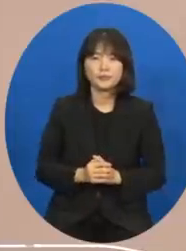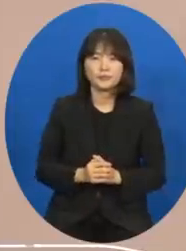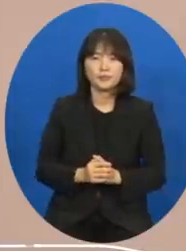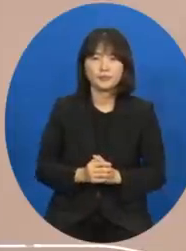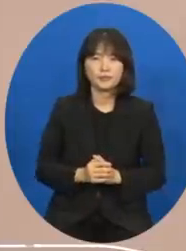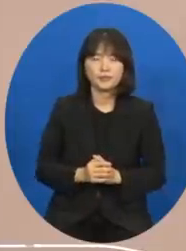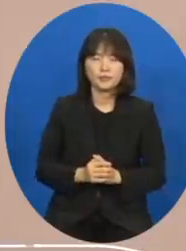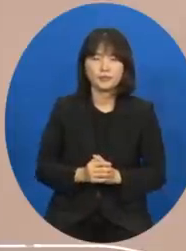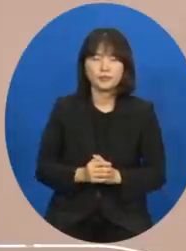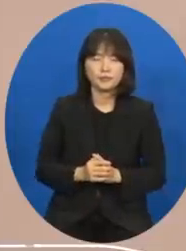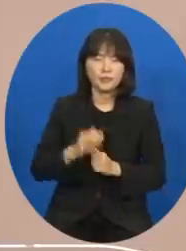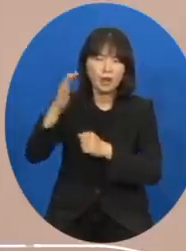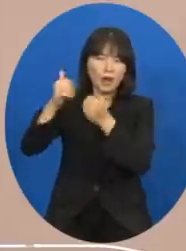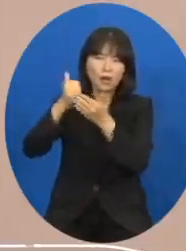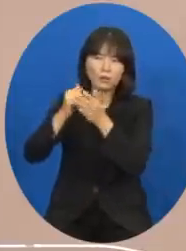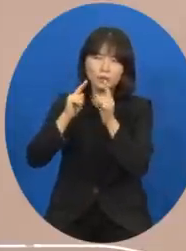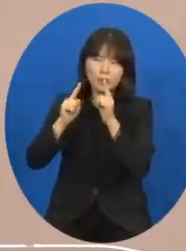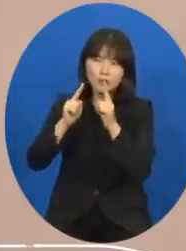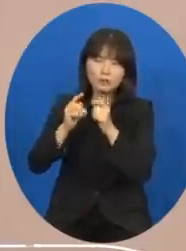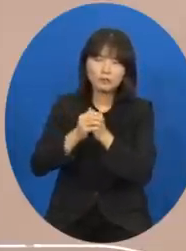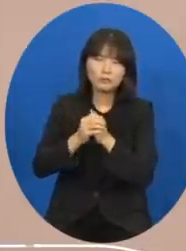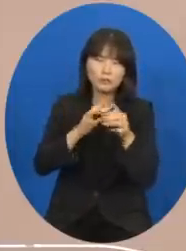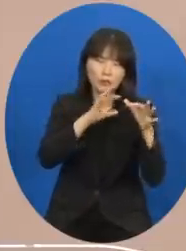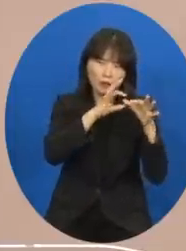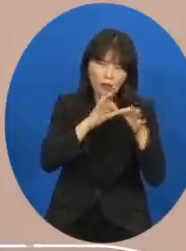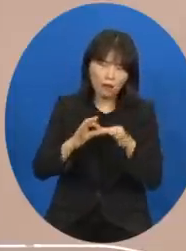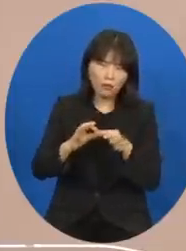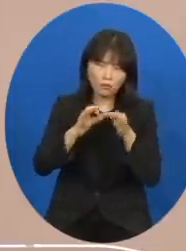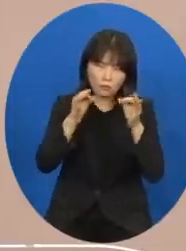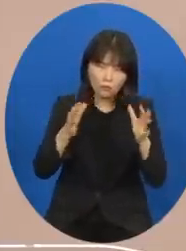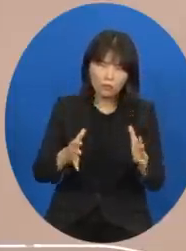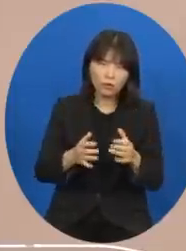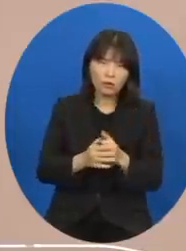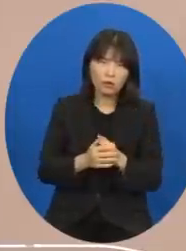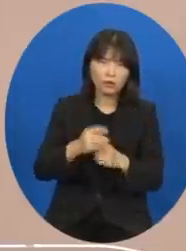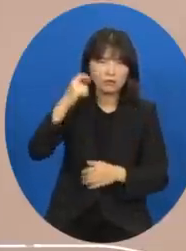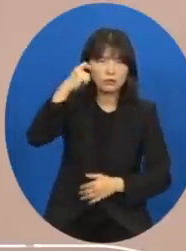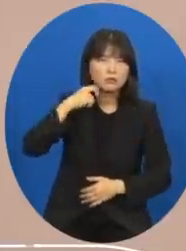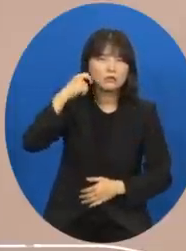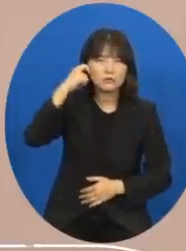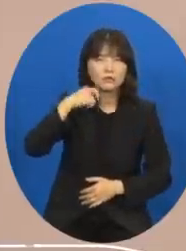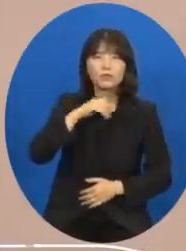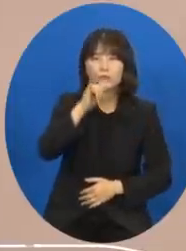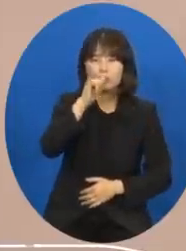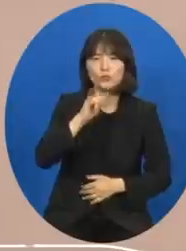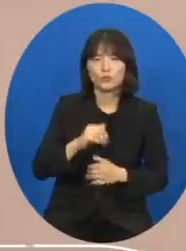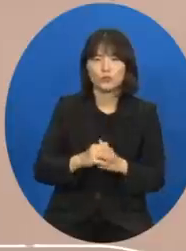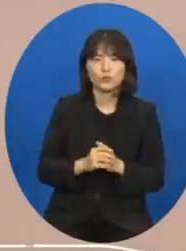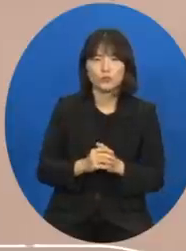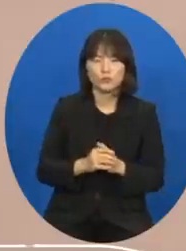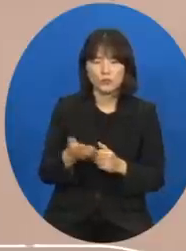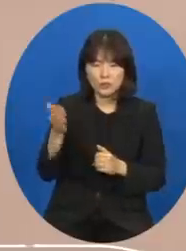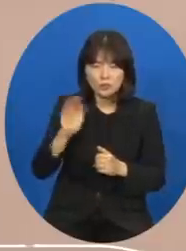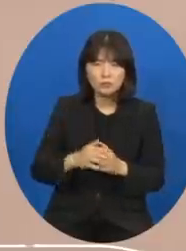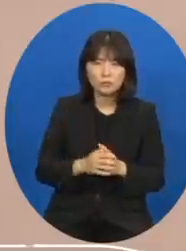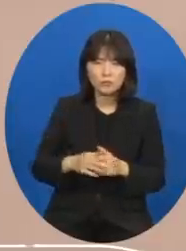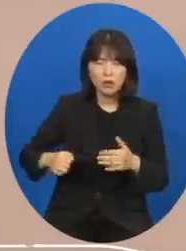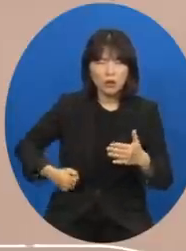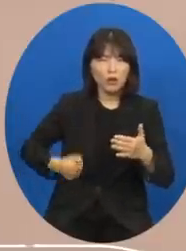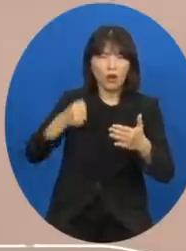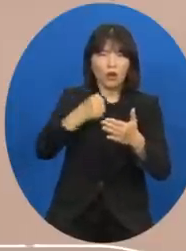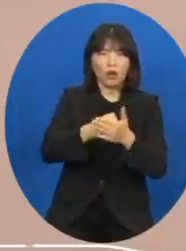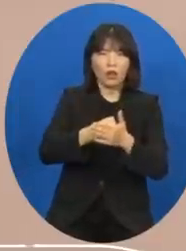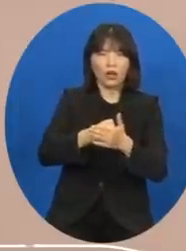사실 그런 하나님의 말씀은 계속 그동안에 제가 느끼고 있었던 거예요. 그렇지만 결단을